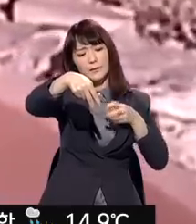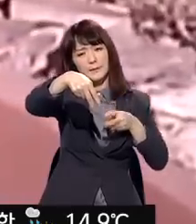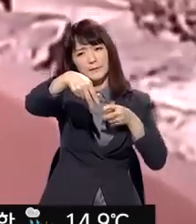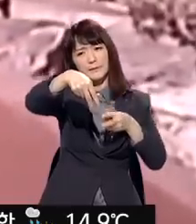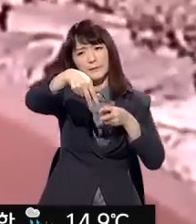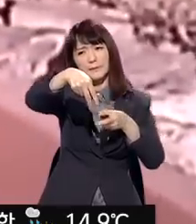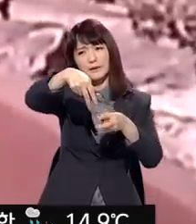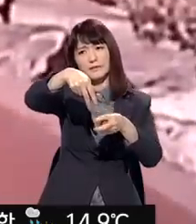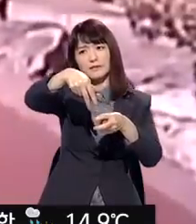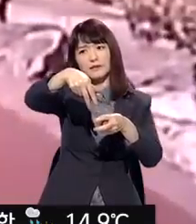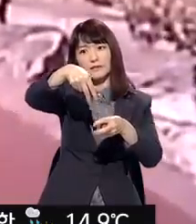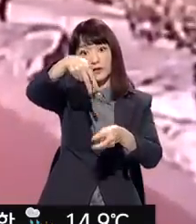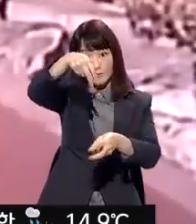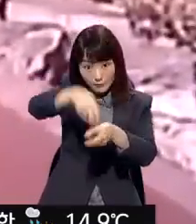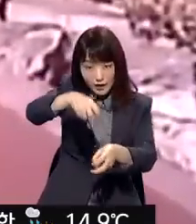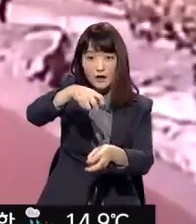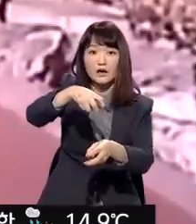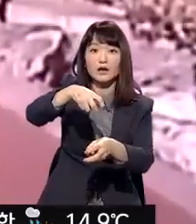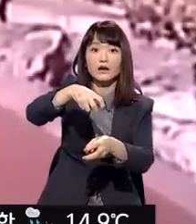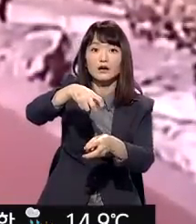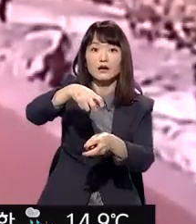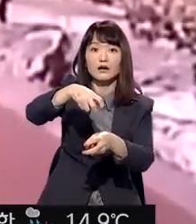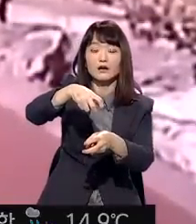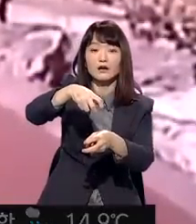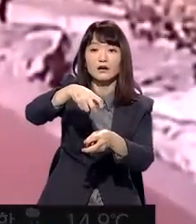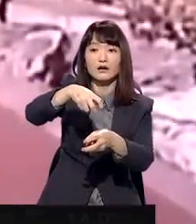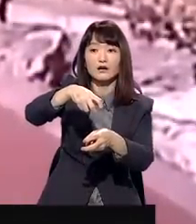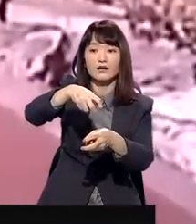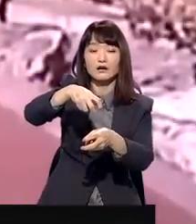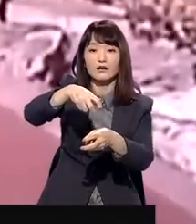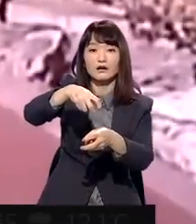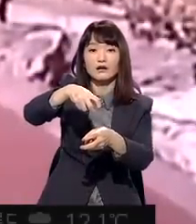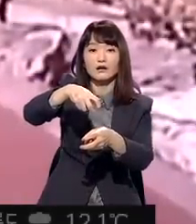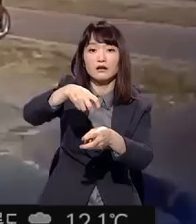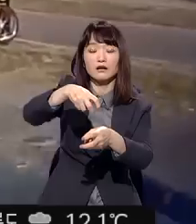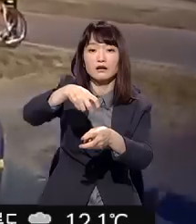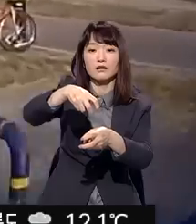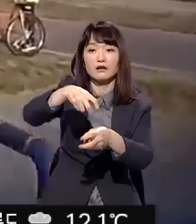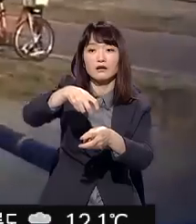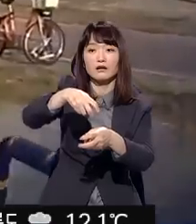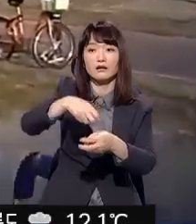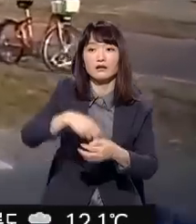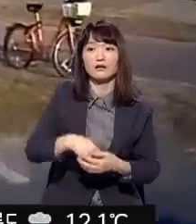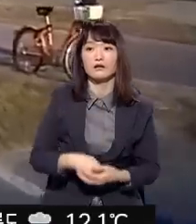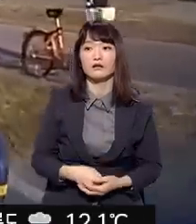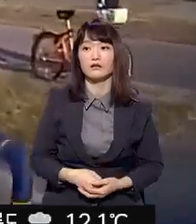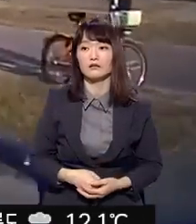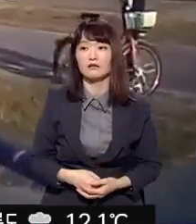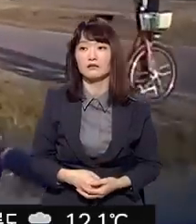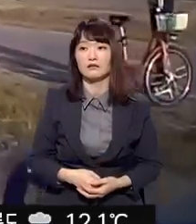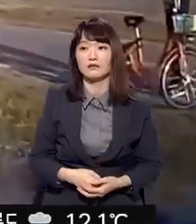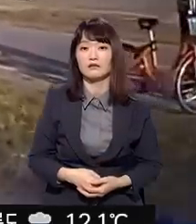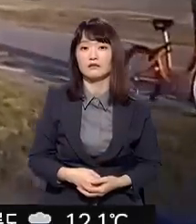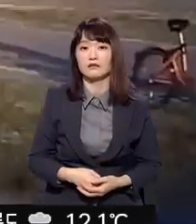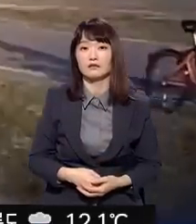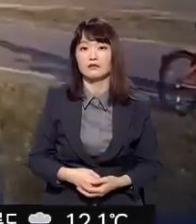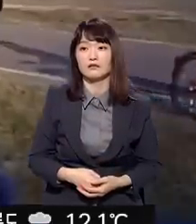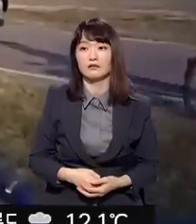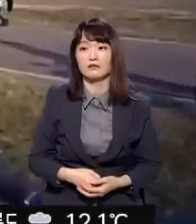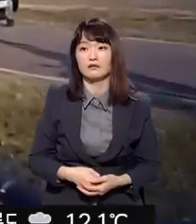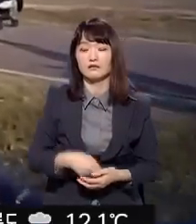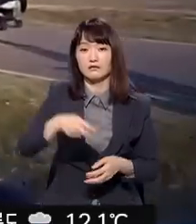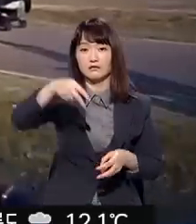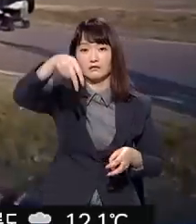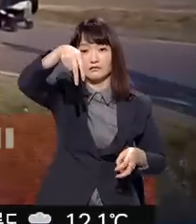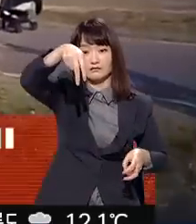신호를 보내니까 차 세울, 그 와중에 차 지붕으로 떨어졌어요. 이거 매달린 여성. 차량